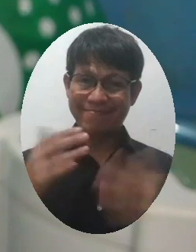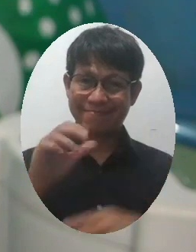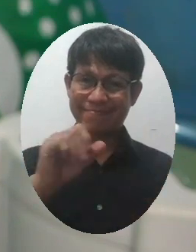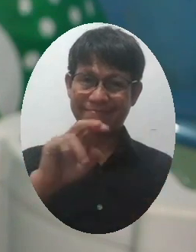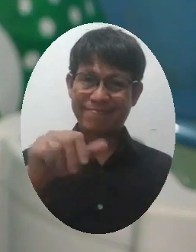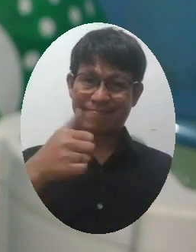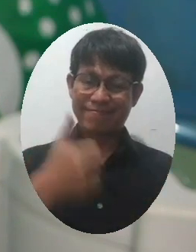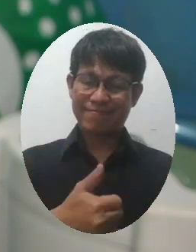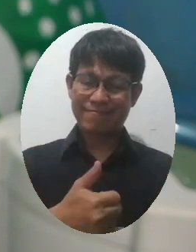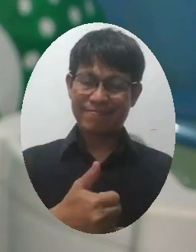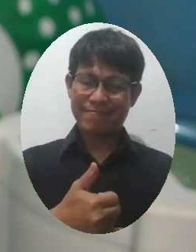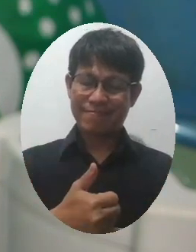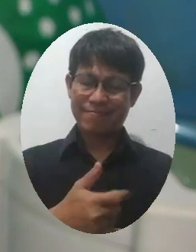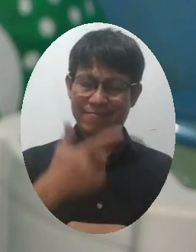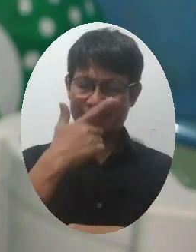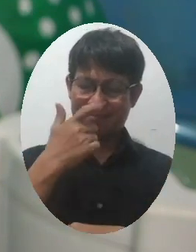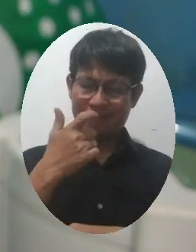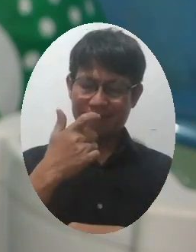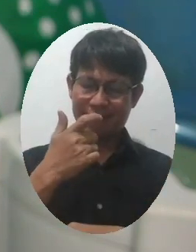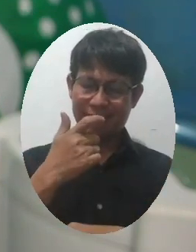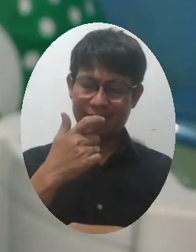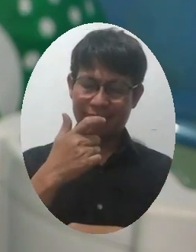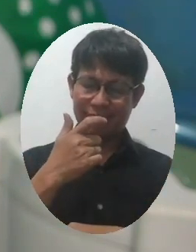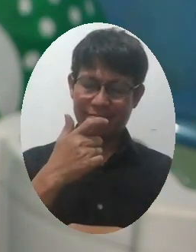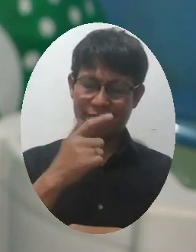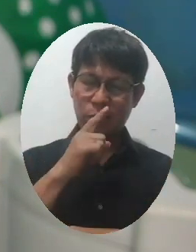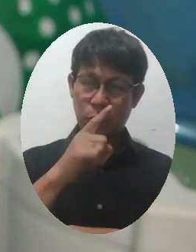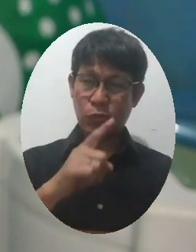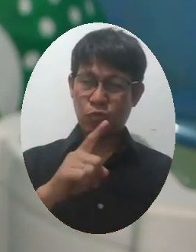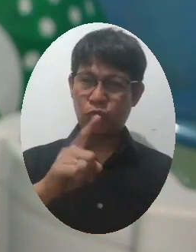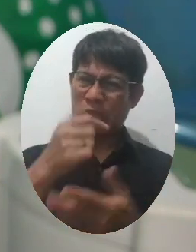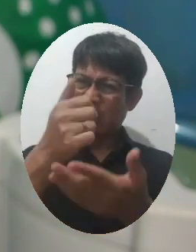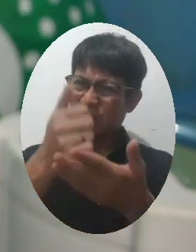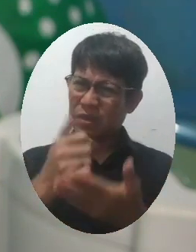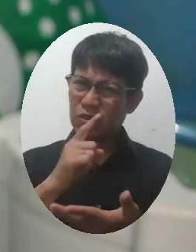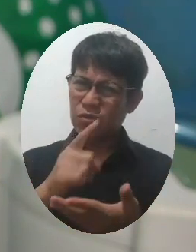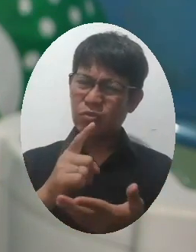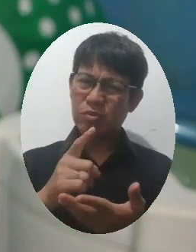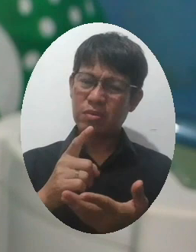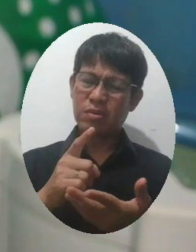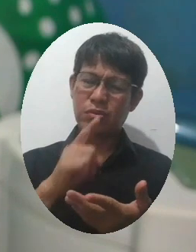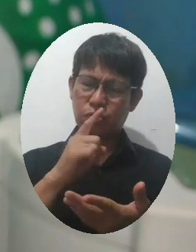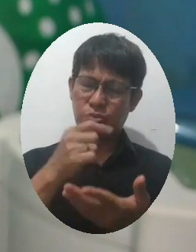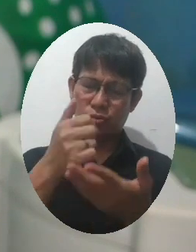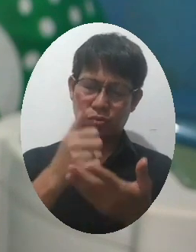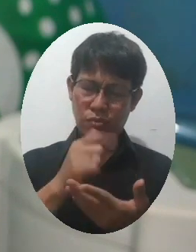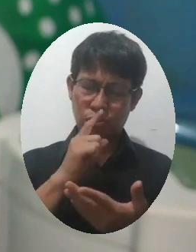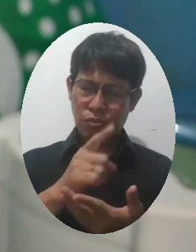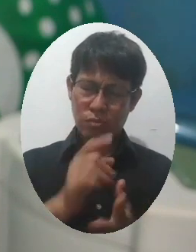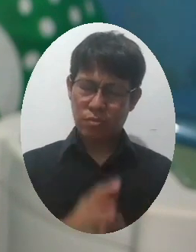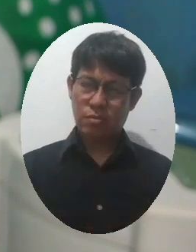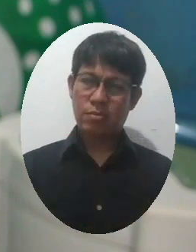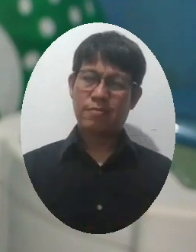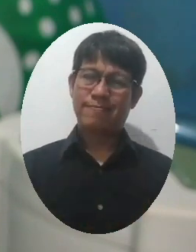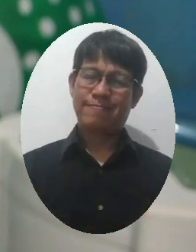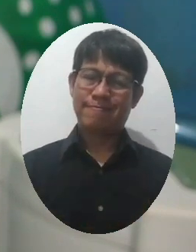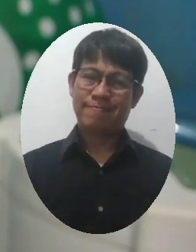Maraming salamat po sa SM Foundation dahil po makakatulong din po yung binigay niyo sa amin.